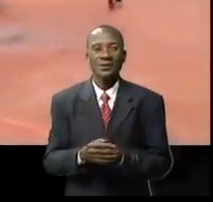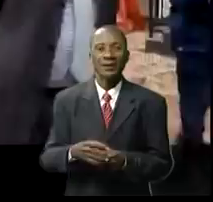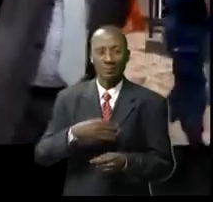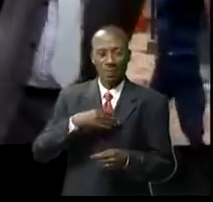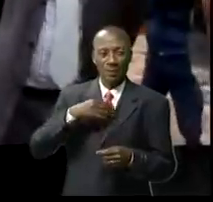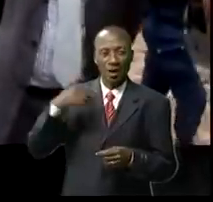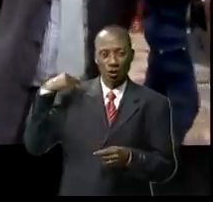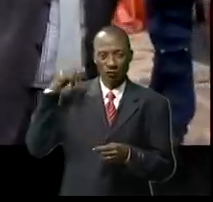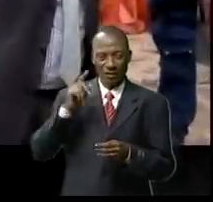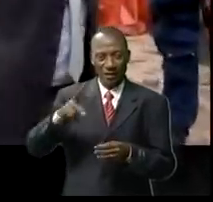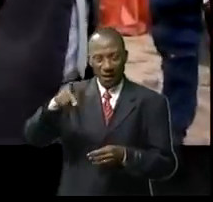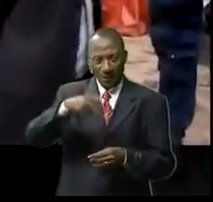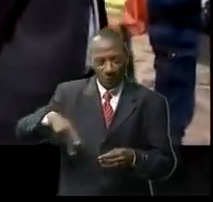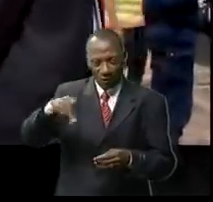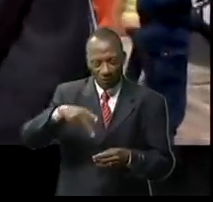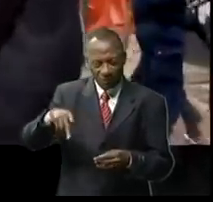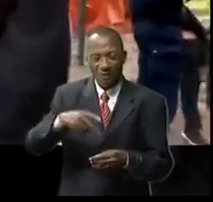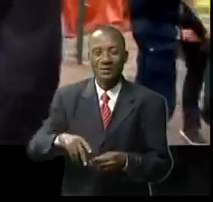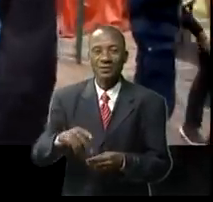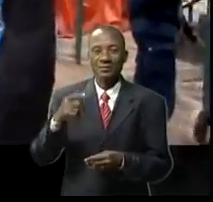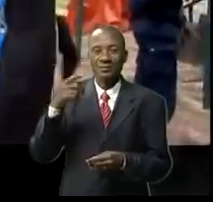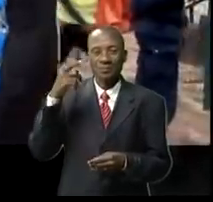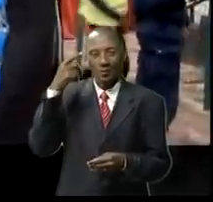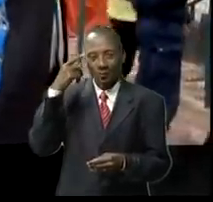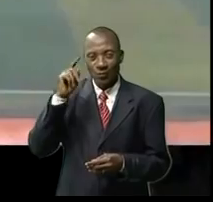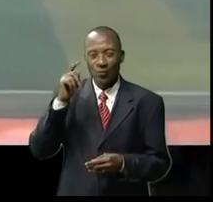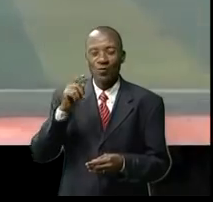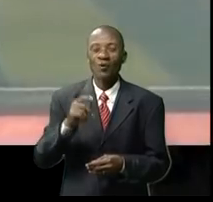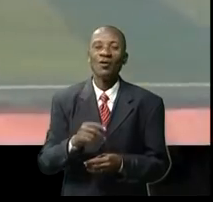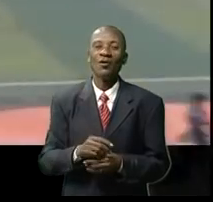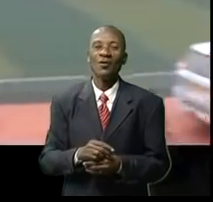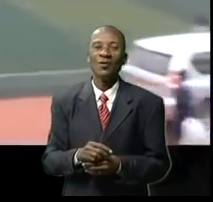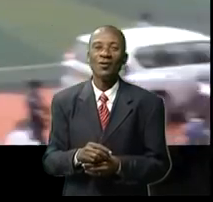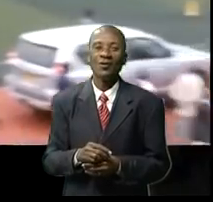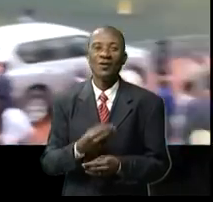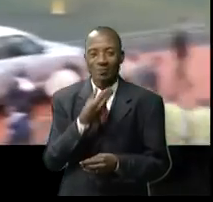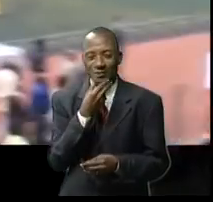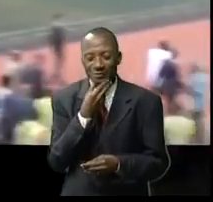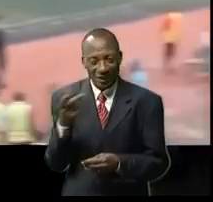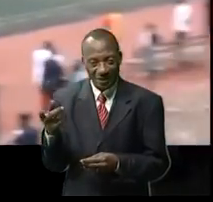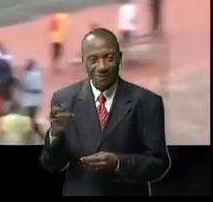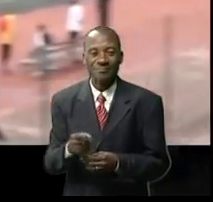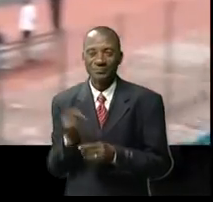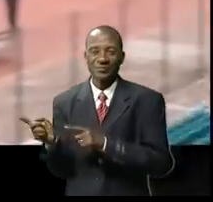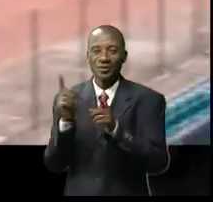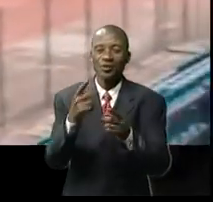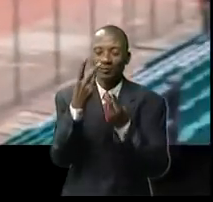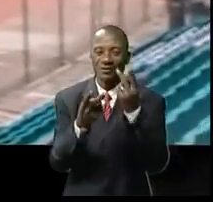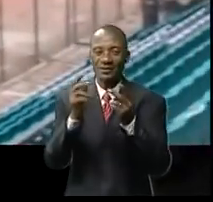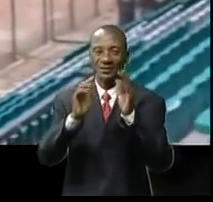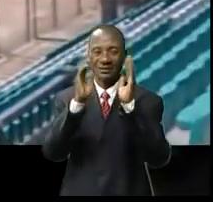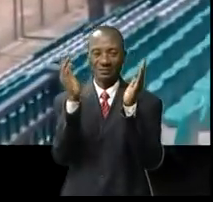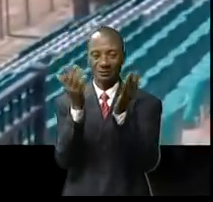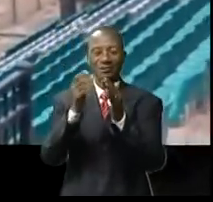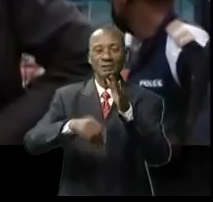intérimaire du Kasaï Oriental, Jeannette Longa Moussamba, a résolu de visiter le stade Kachalabonzola rénové qui accueillera ses matchs